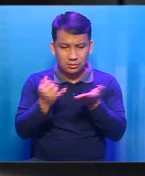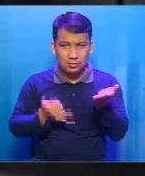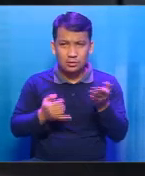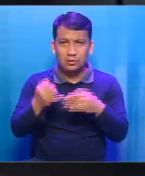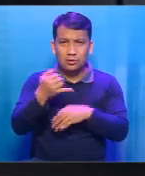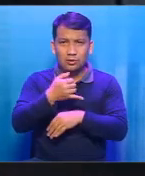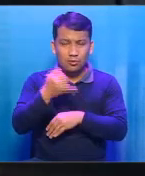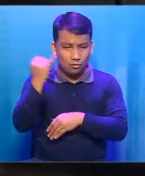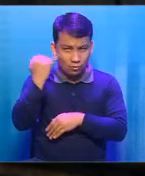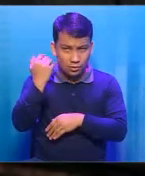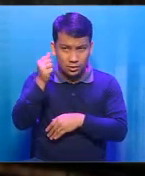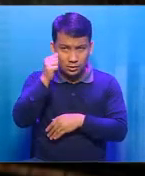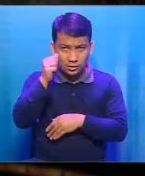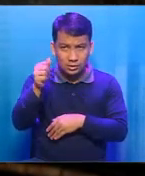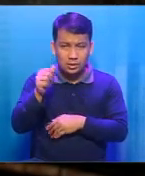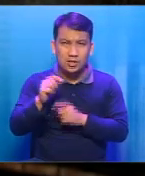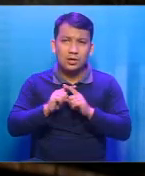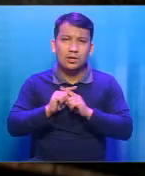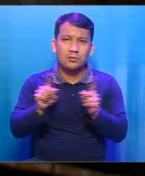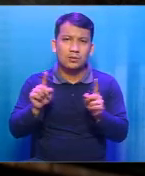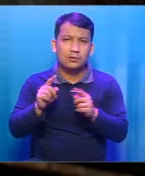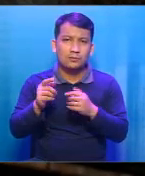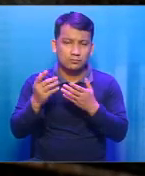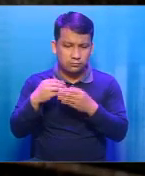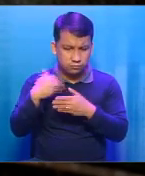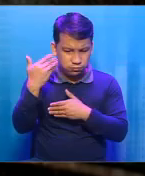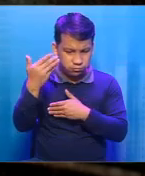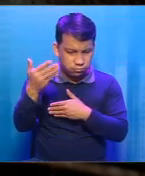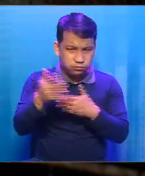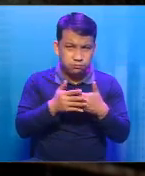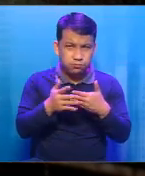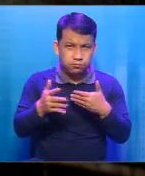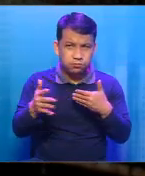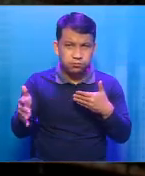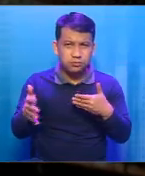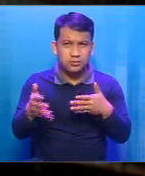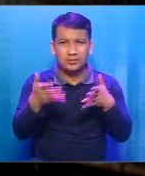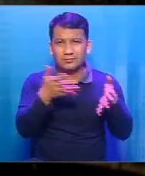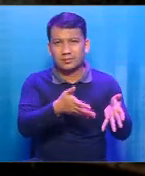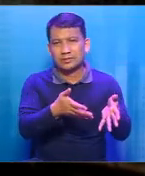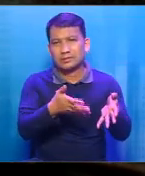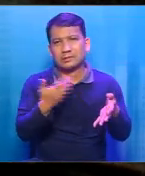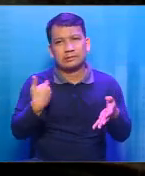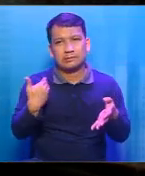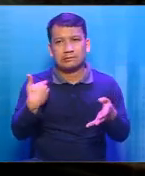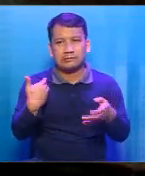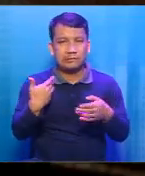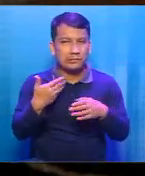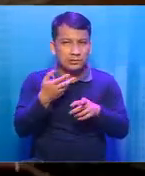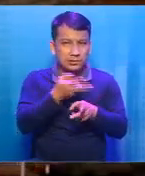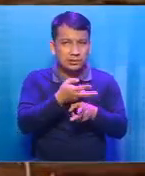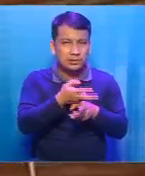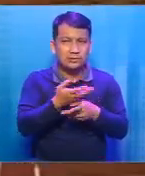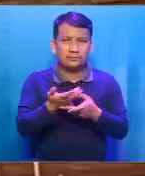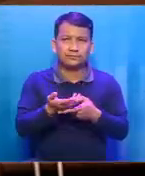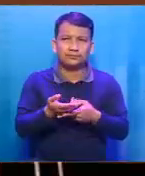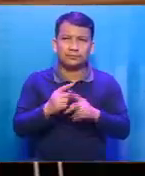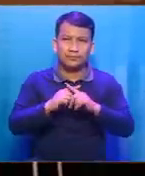si Juan Araliano. Pero sa paglipas ng panahon, napabayaan ang tanghalan.